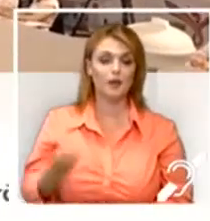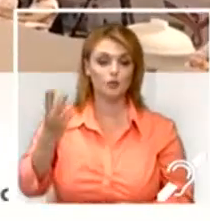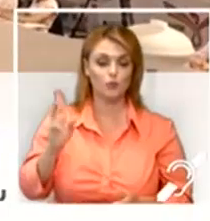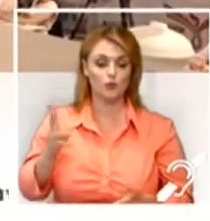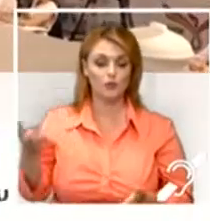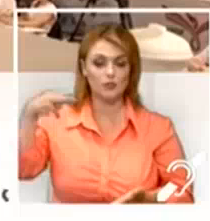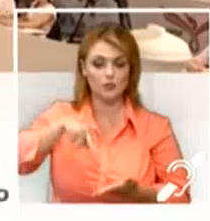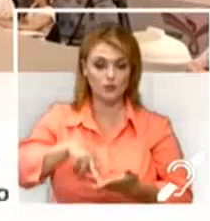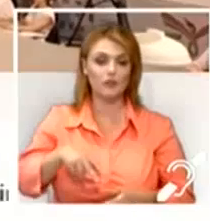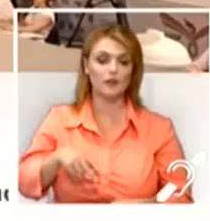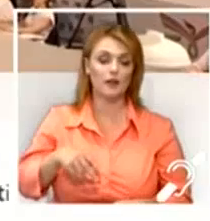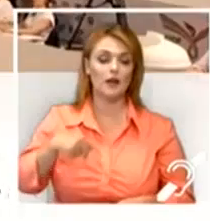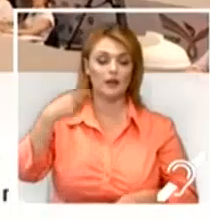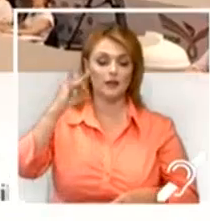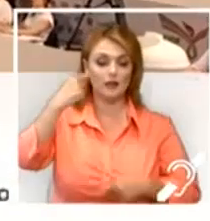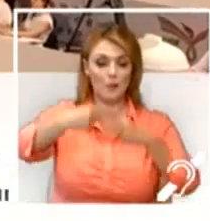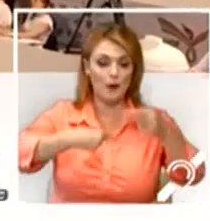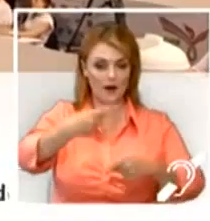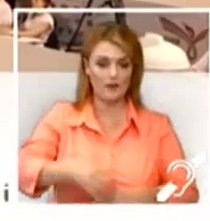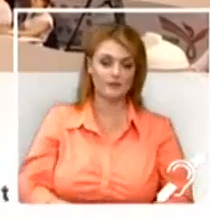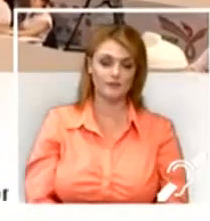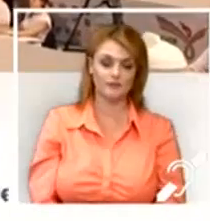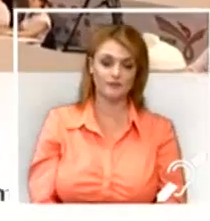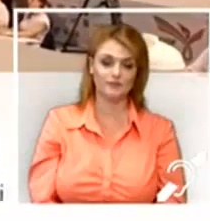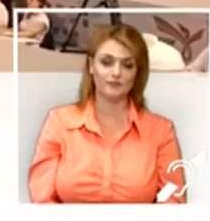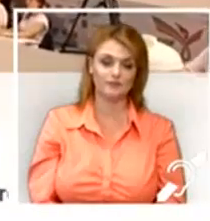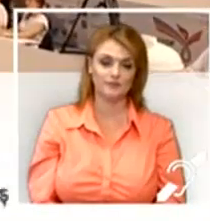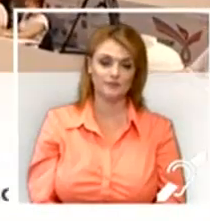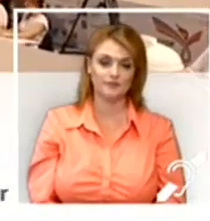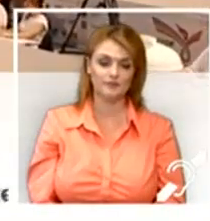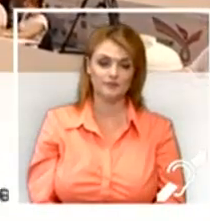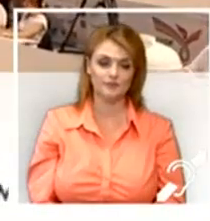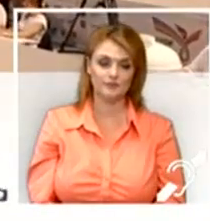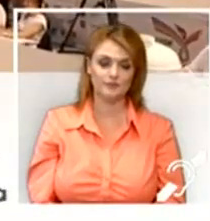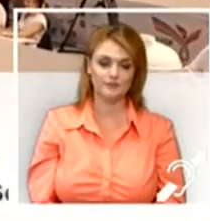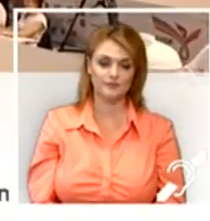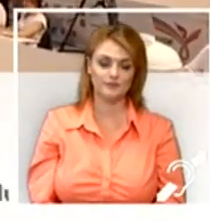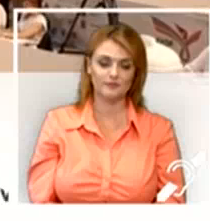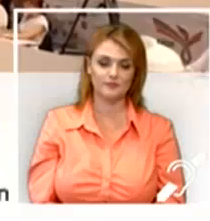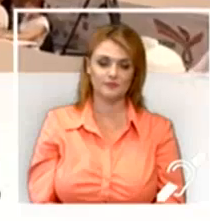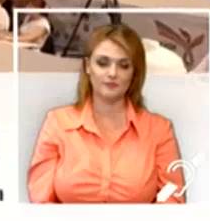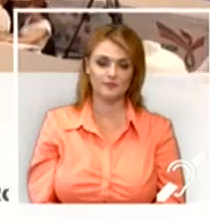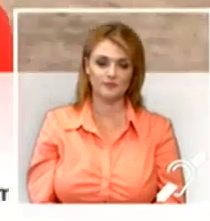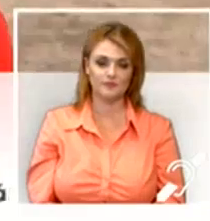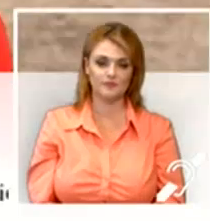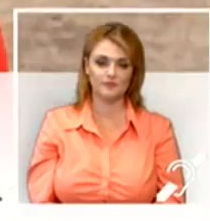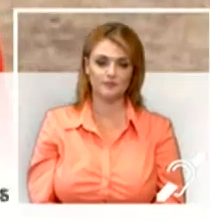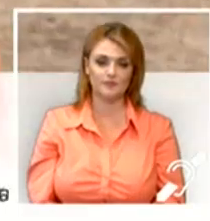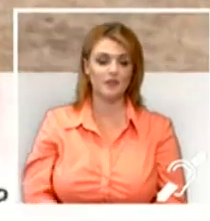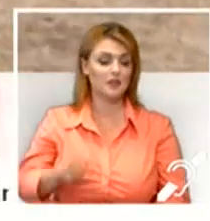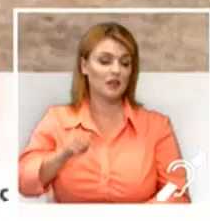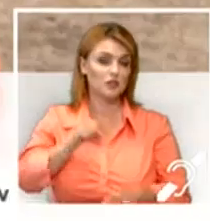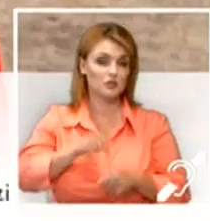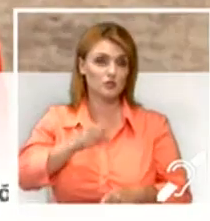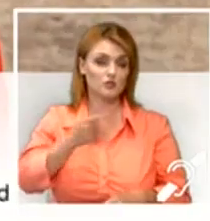Amalia Ghigoarță la paralele, iar Amalia Puflea la bârnă, sol și în finala perechilor mixte alături de David Puicea. M-am simțit mult mai liniștită